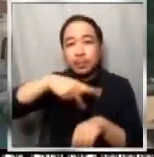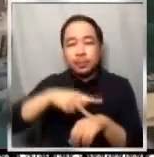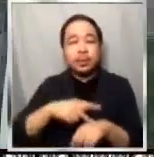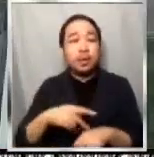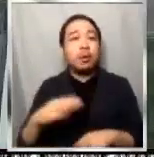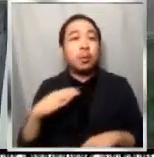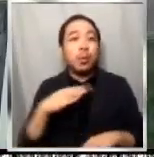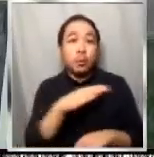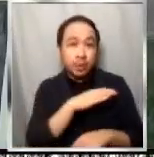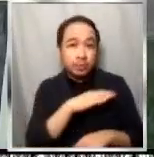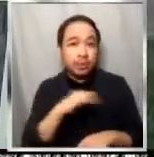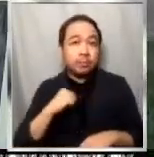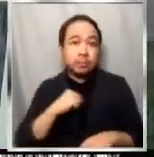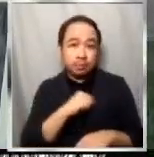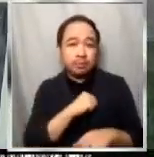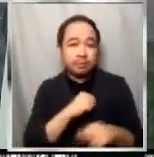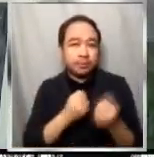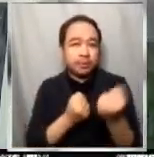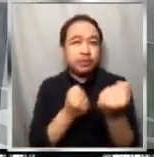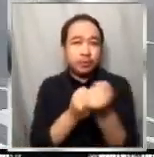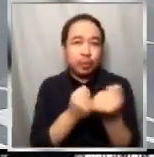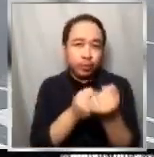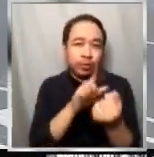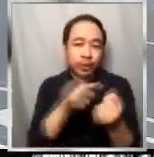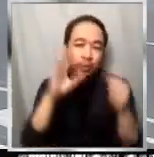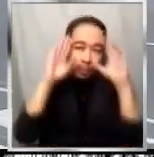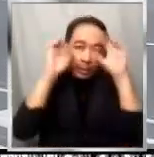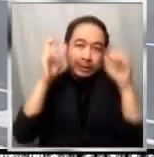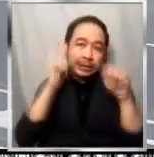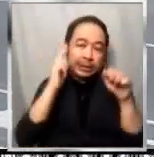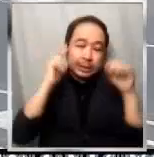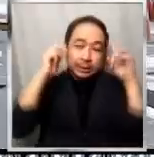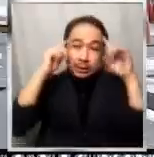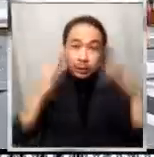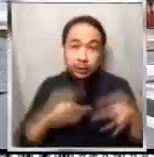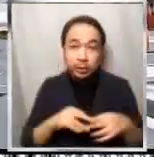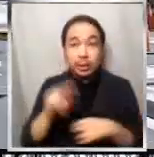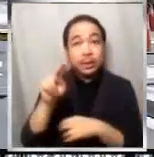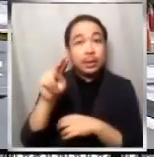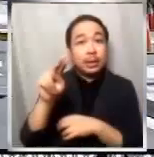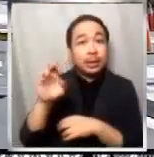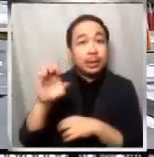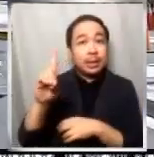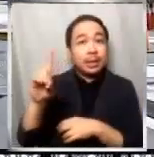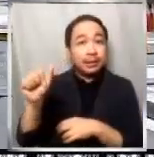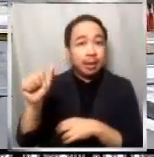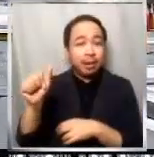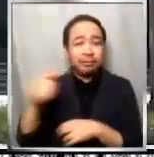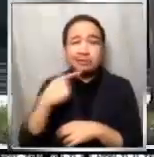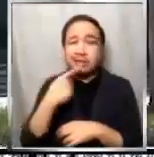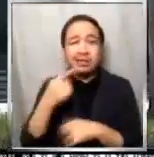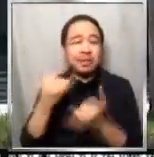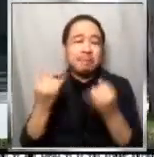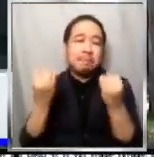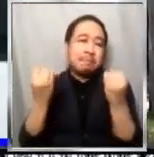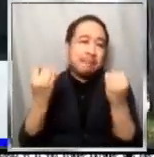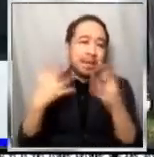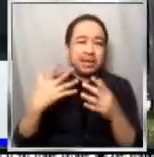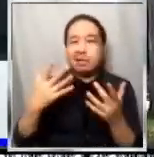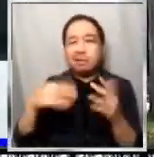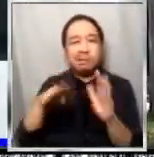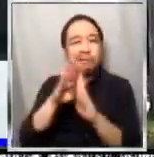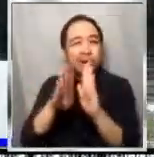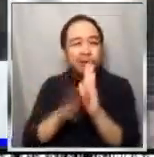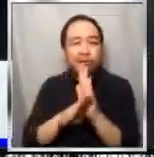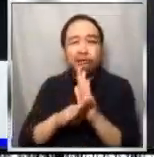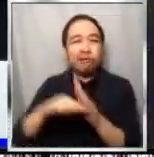economic cluster ang desisyon ng Pangulo. Sinabi ng NEDA na bilyong-bilyong piso ang nawawala sa kita ng mga negosyo sa bansa dahil sa